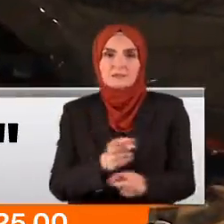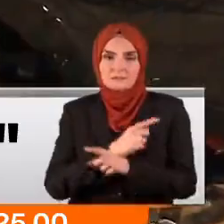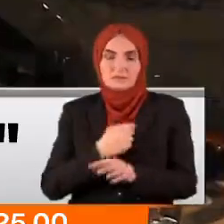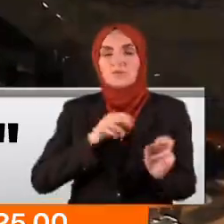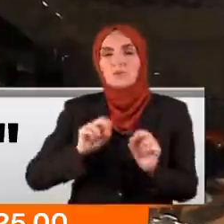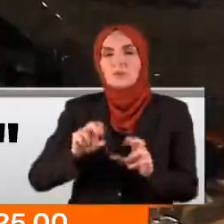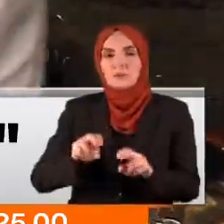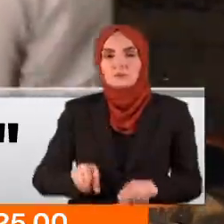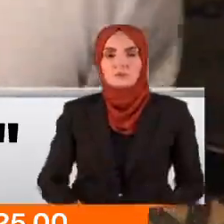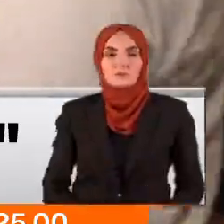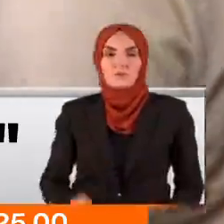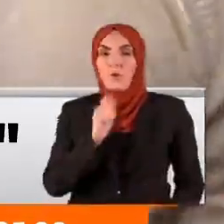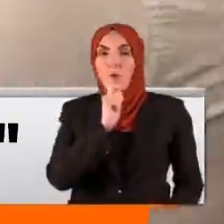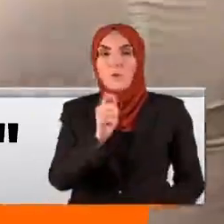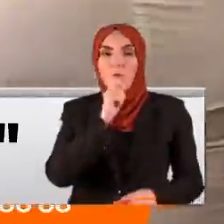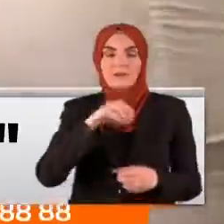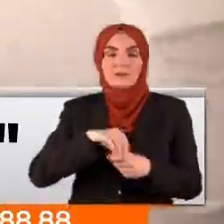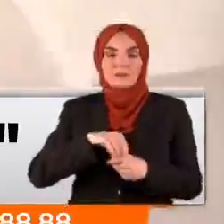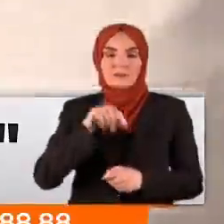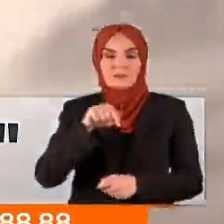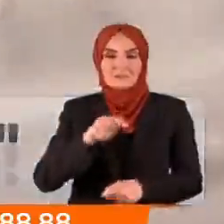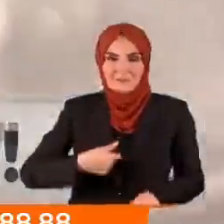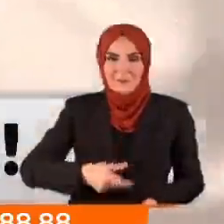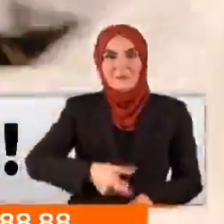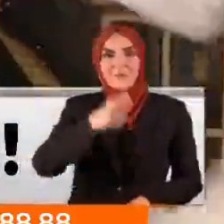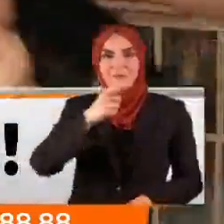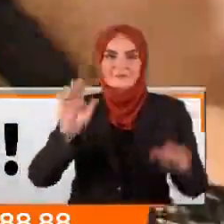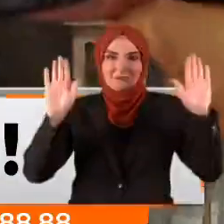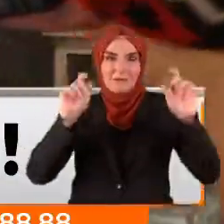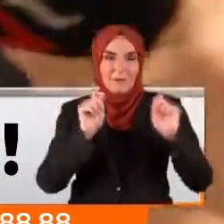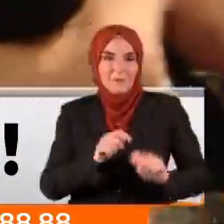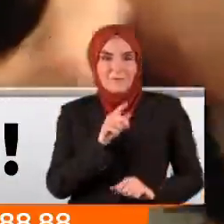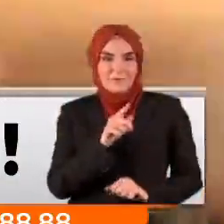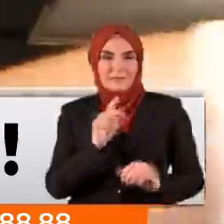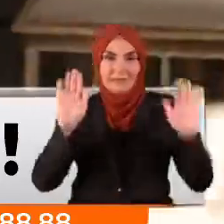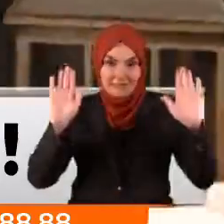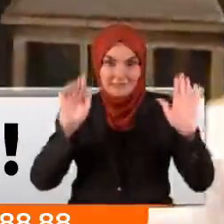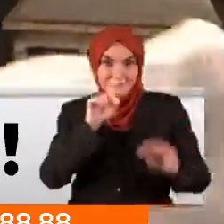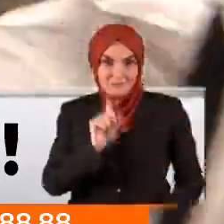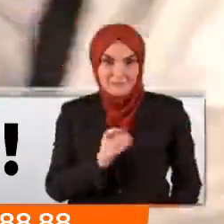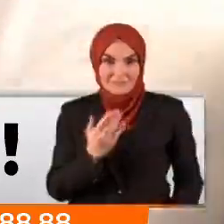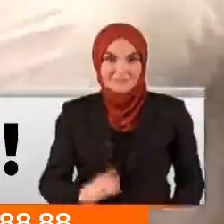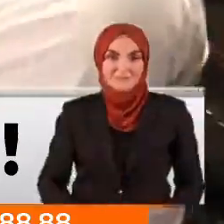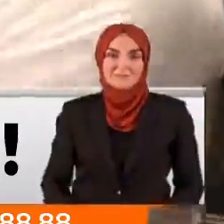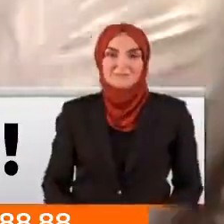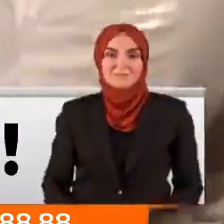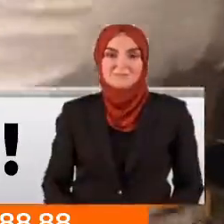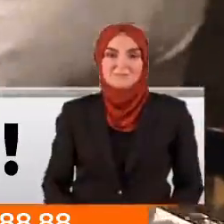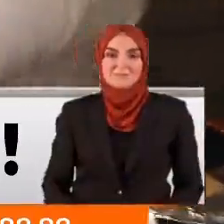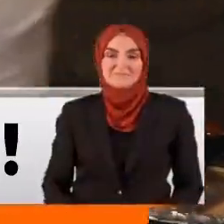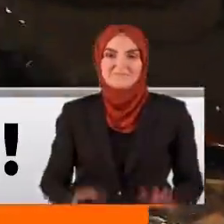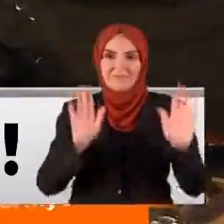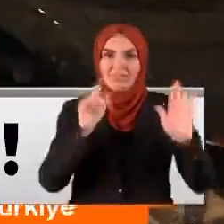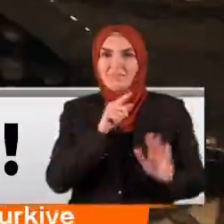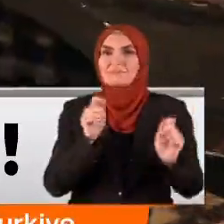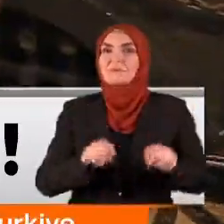röportaj esnasında ben bir anda alsam, şöyle doğursam silahı. Teslim olurum tabii ki. Teslim. Hiç teslim olmuşa benzemedin